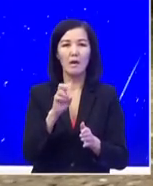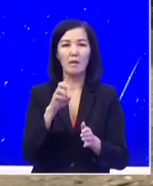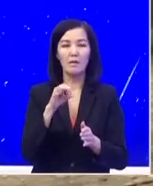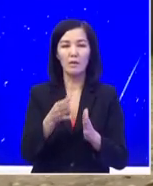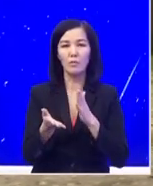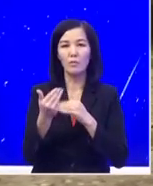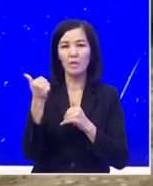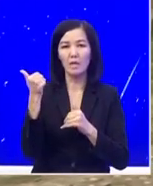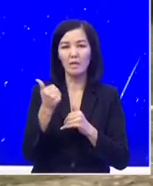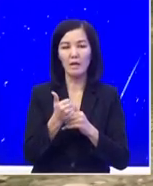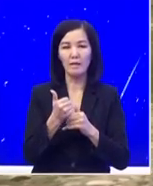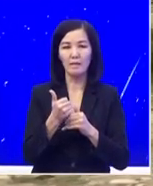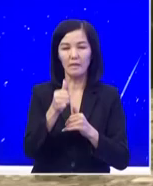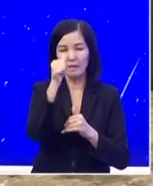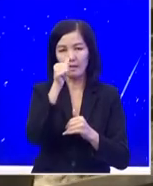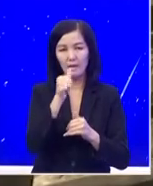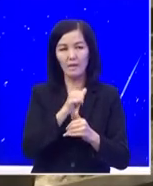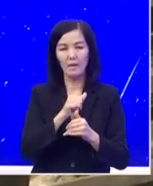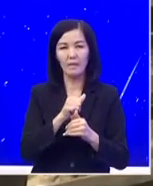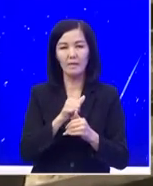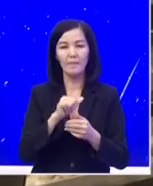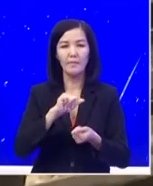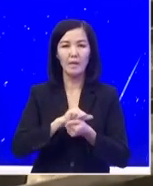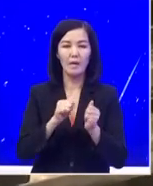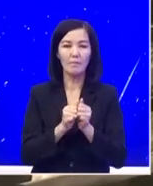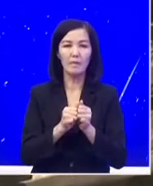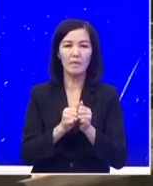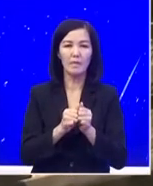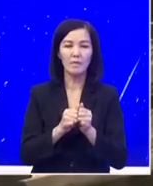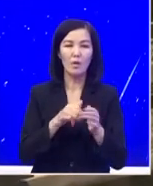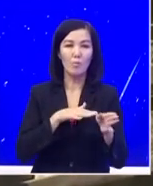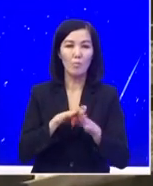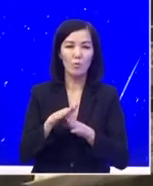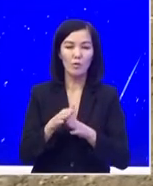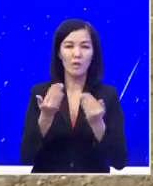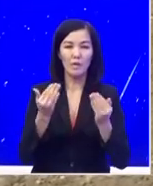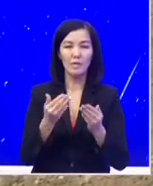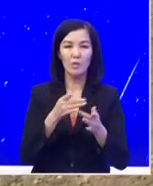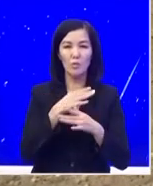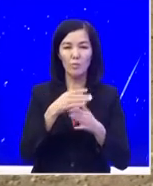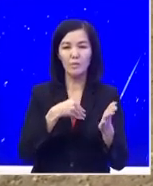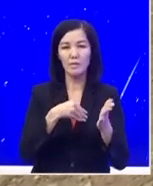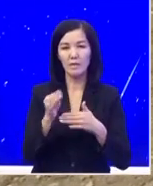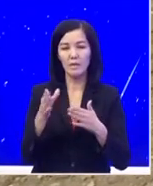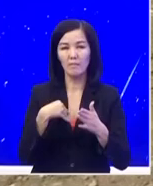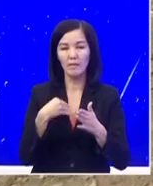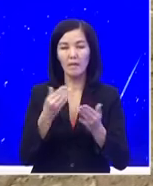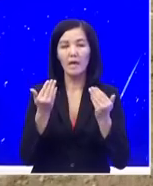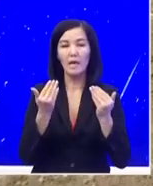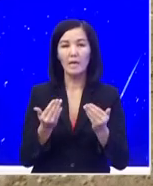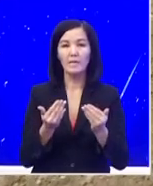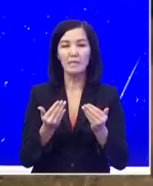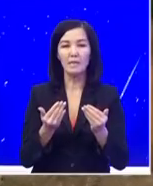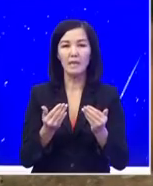өткен айда ғана мына жер қабір тастары мен қоршауларға толып тұрған, қазір жартысын сатып алып кеткен, қауырт жұмыс жасап жатыр.